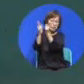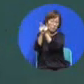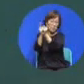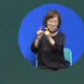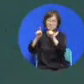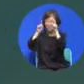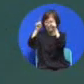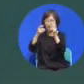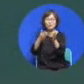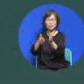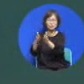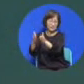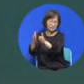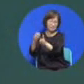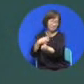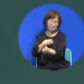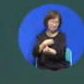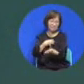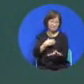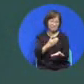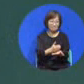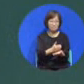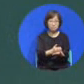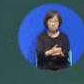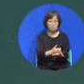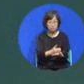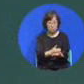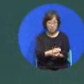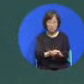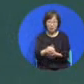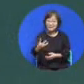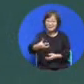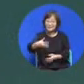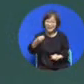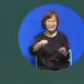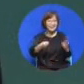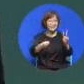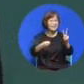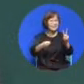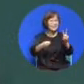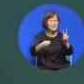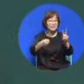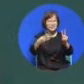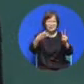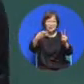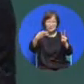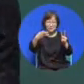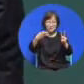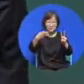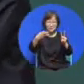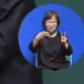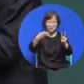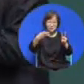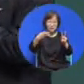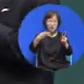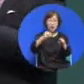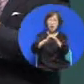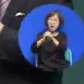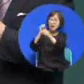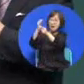"The Lord God will provide Himself." 창세기 22장 13절에 보면